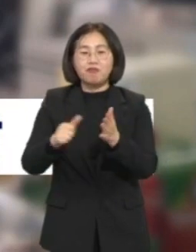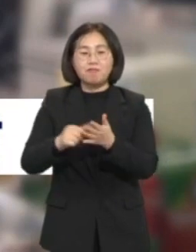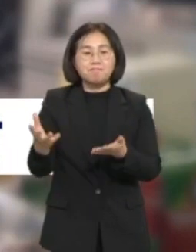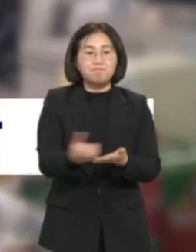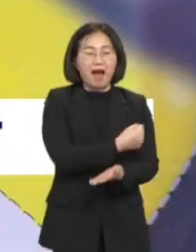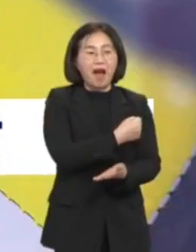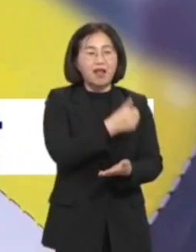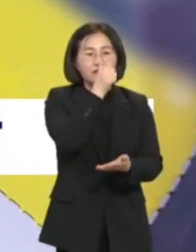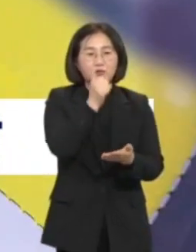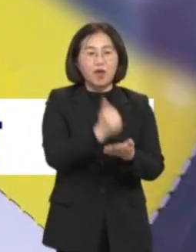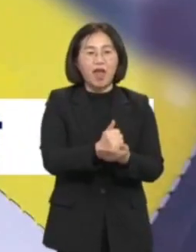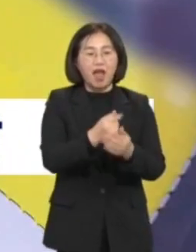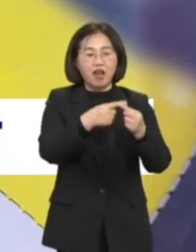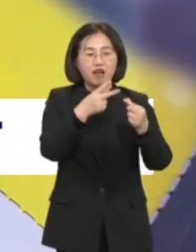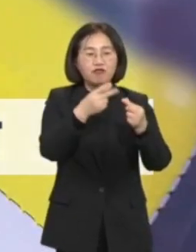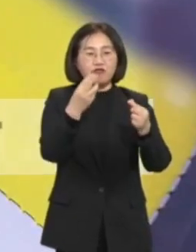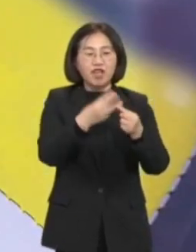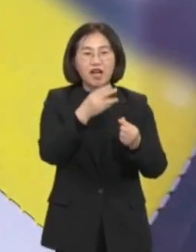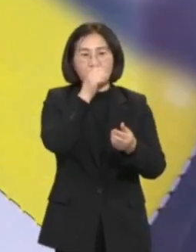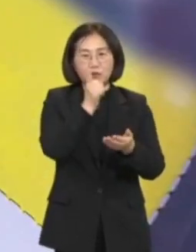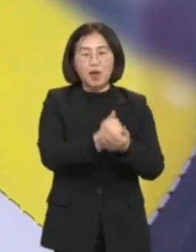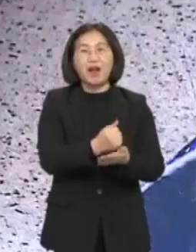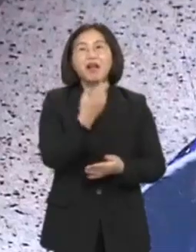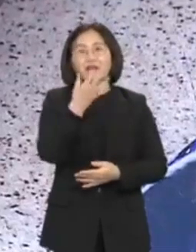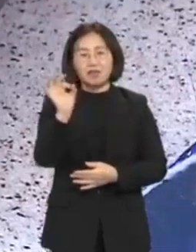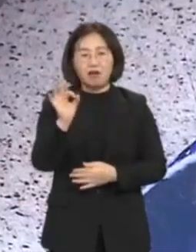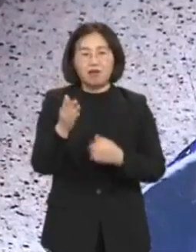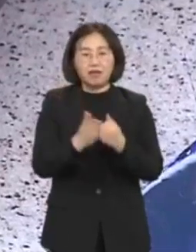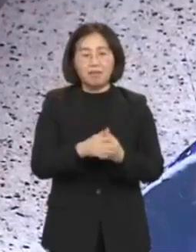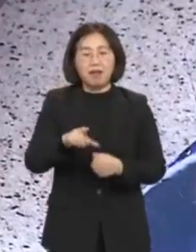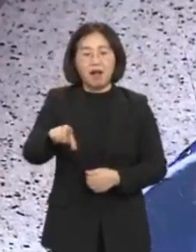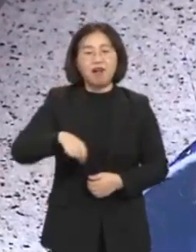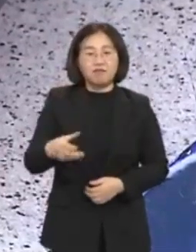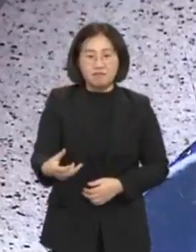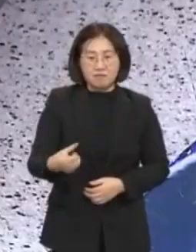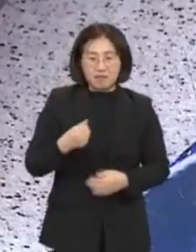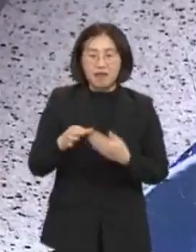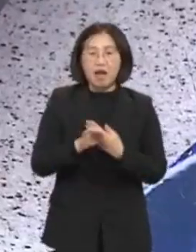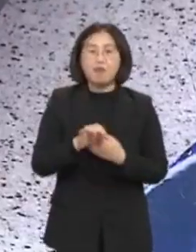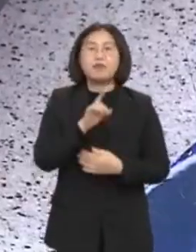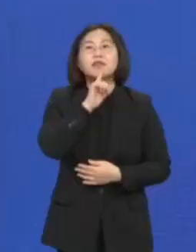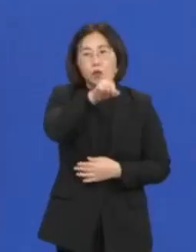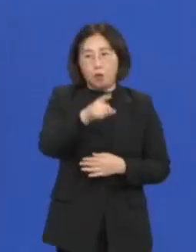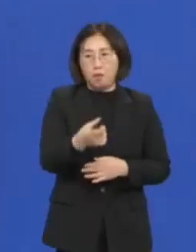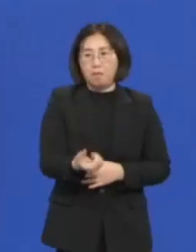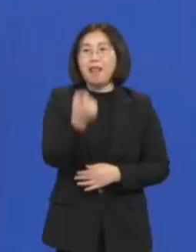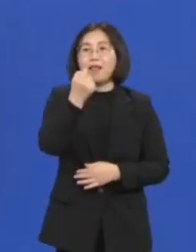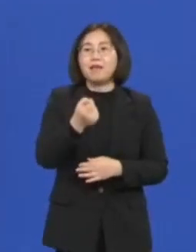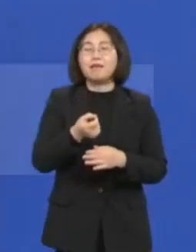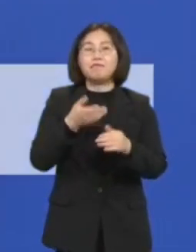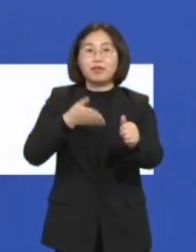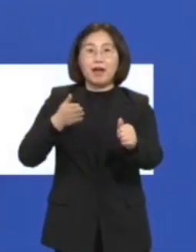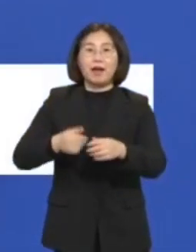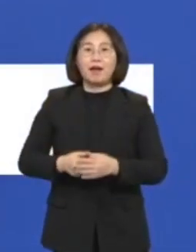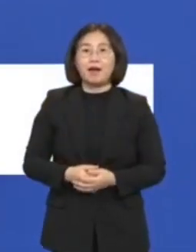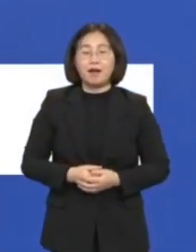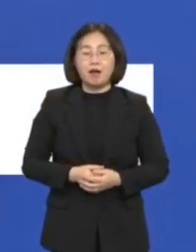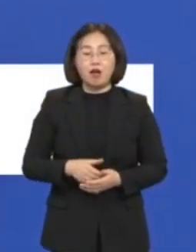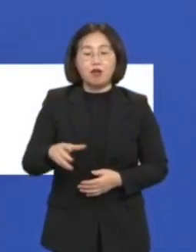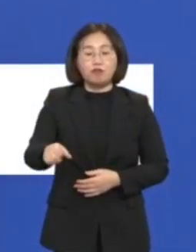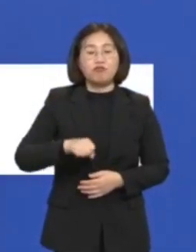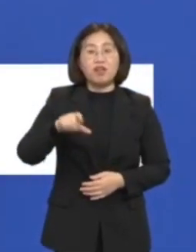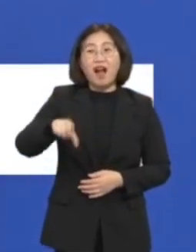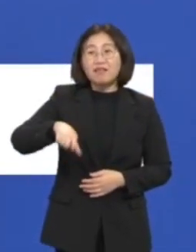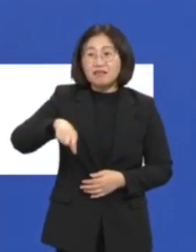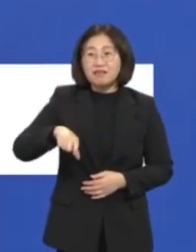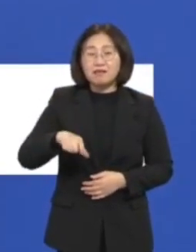법을 위반하게 된다며 카드 습득 시 곧바로 신고해 줄 것을 당부했습니다. 주운 카드를 사용하시게